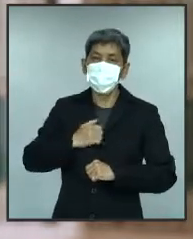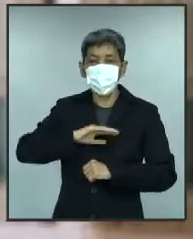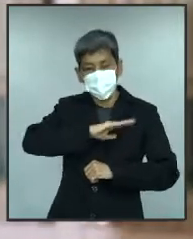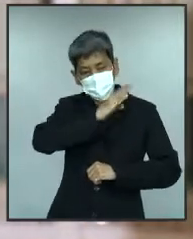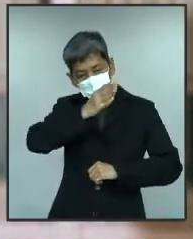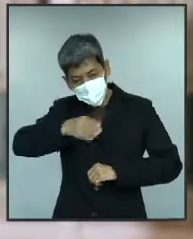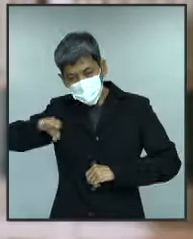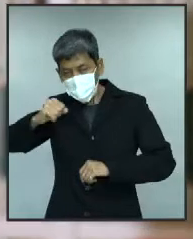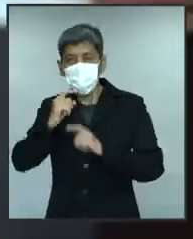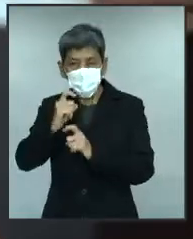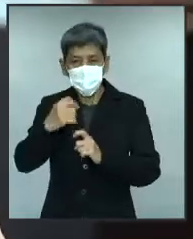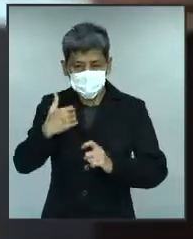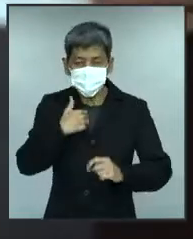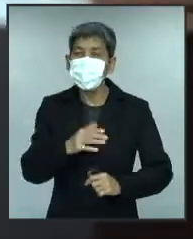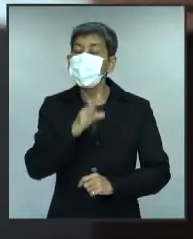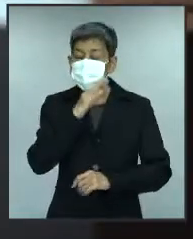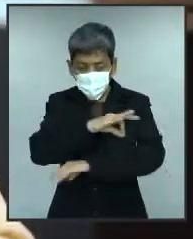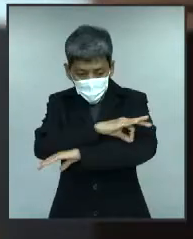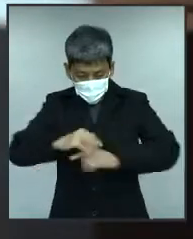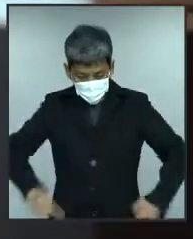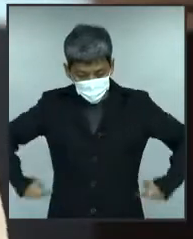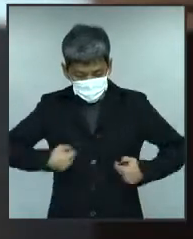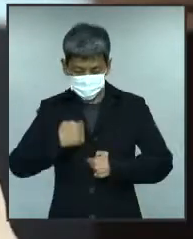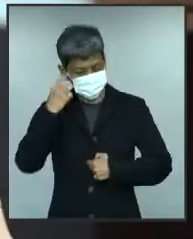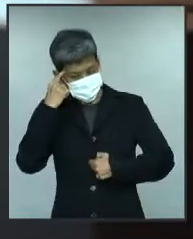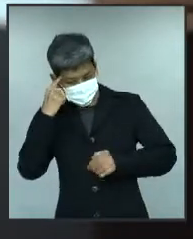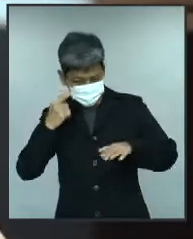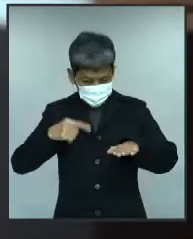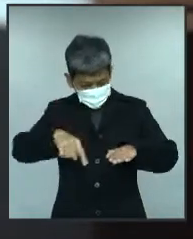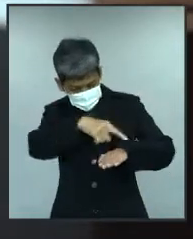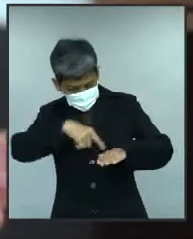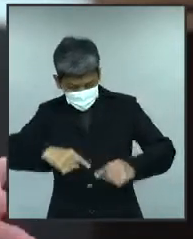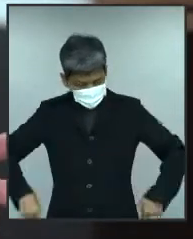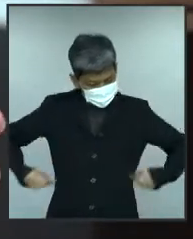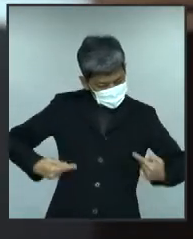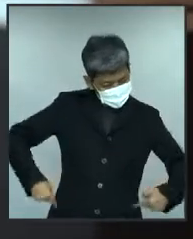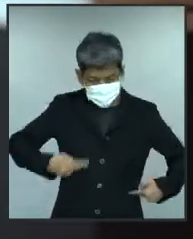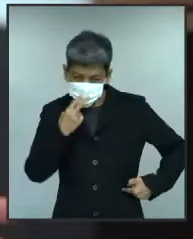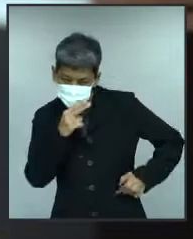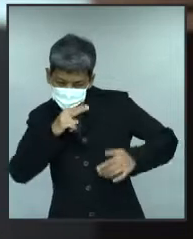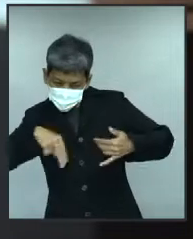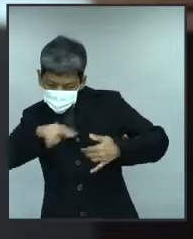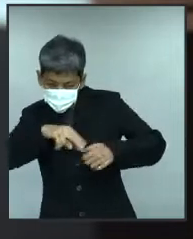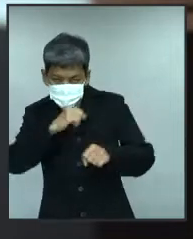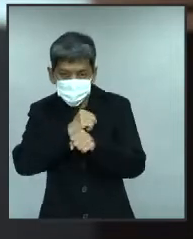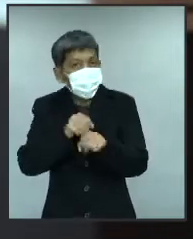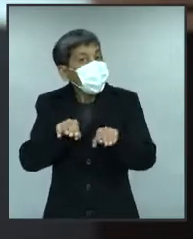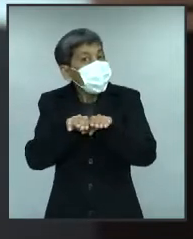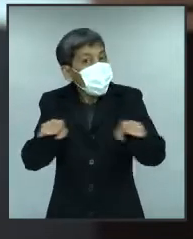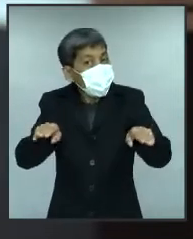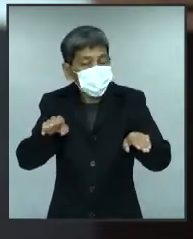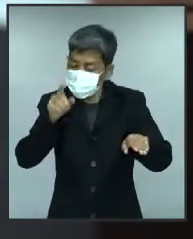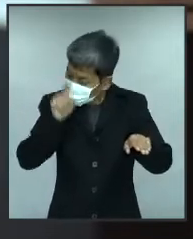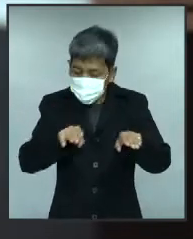าน เอง ก็อัน ตราย ใช่ใช่ใ ช่นี่เท่ากับว่าการที่จะออกแบบรถสักหนึ่งคัน ใช่ครับ หรือว่าออกแบบนวัตกรรมอะไรสักหนึ่งอย่าง ครับ มาตรฐาน